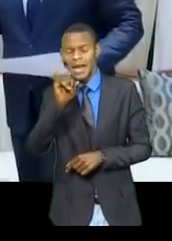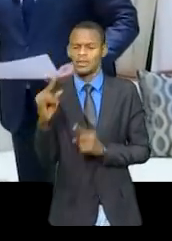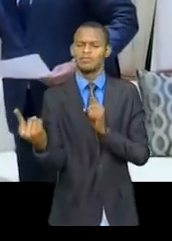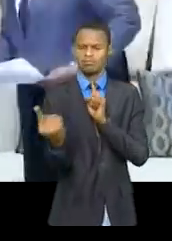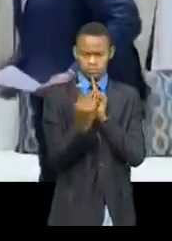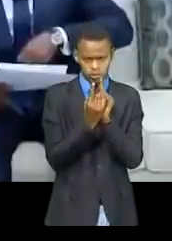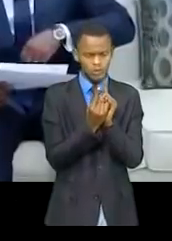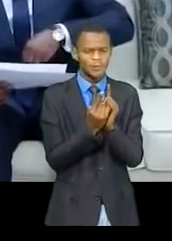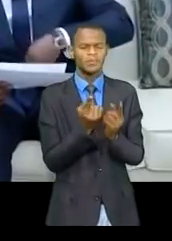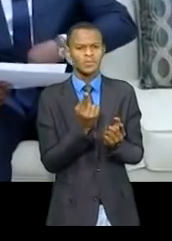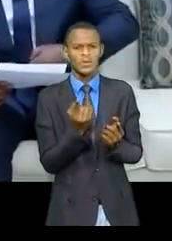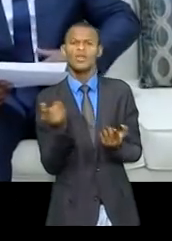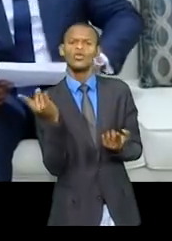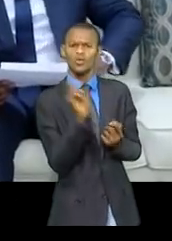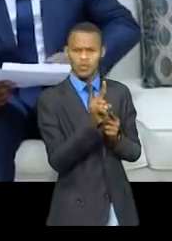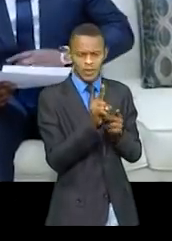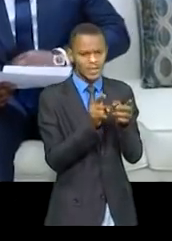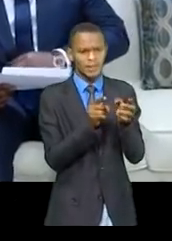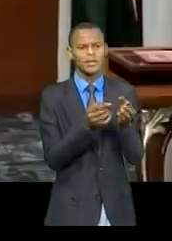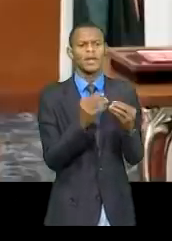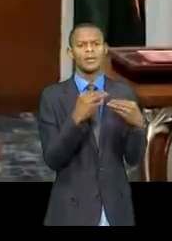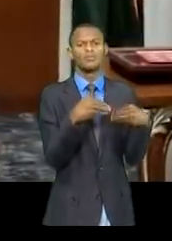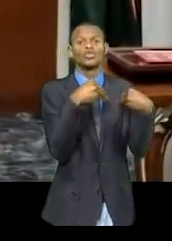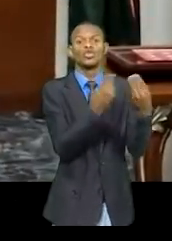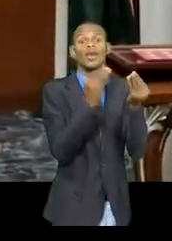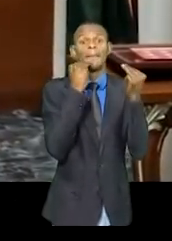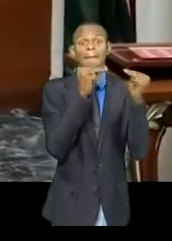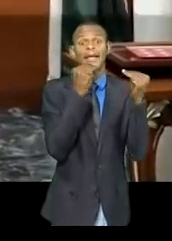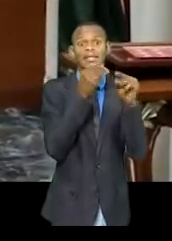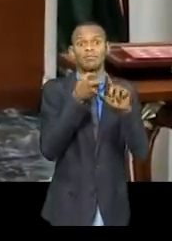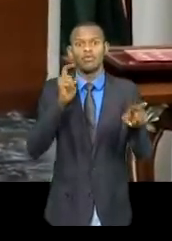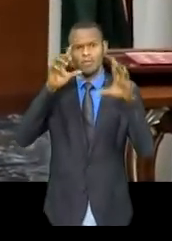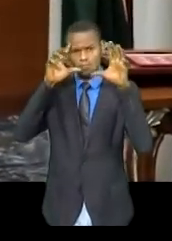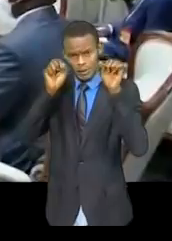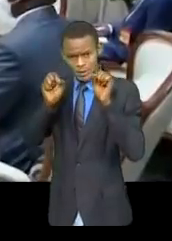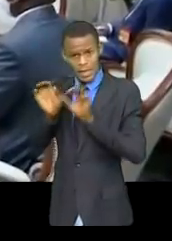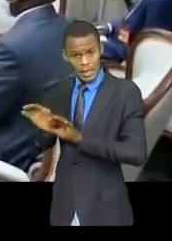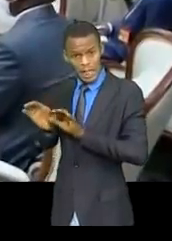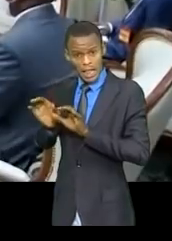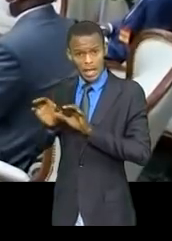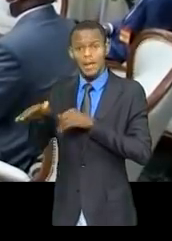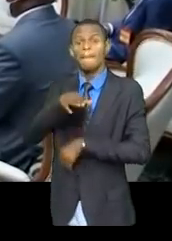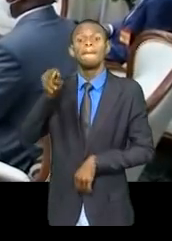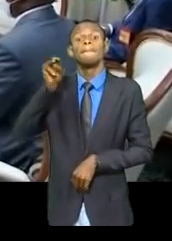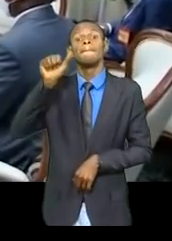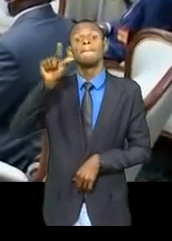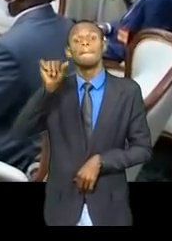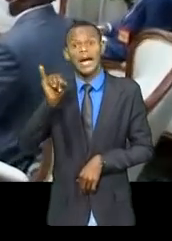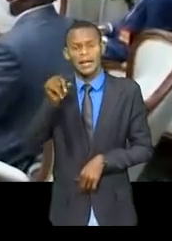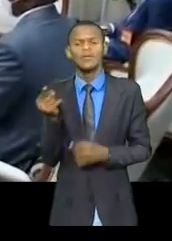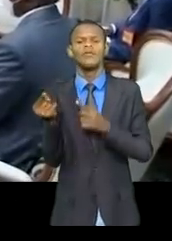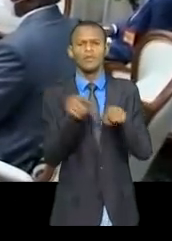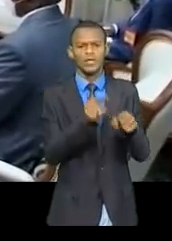de la transition malienne, il était venu solliciter la solidarité et conseil de la RDC pour la stabilité du